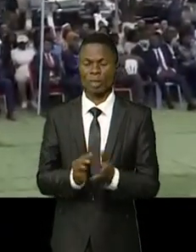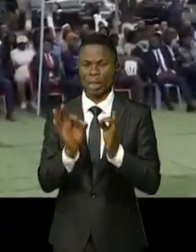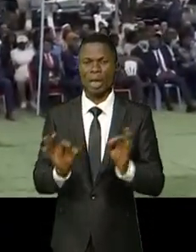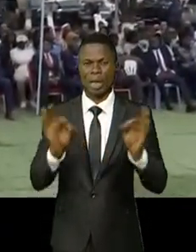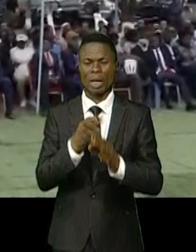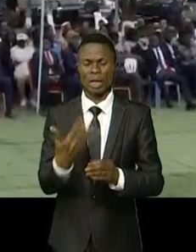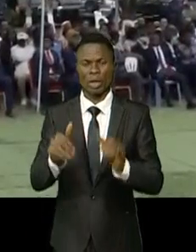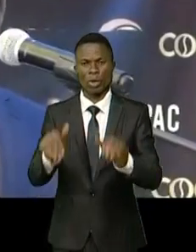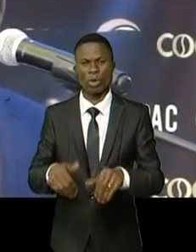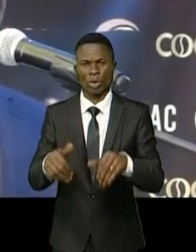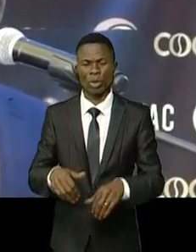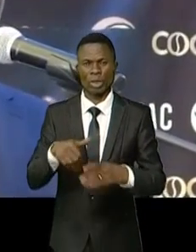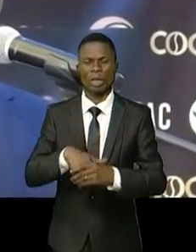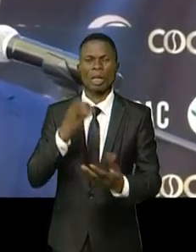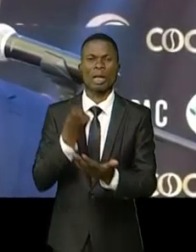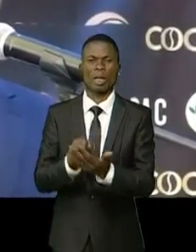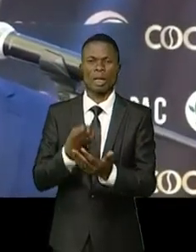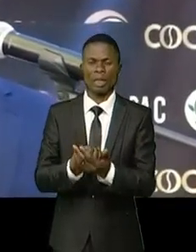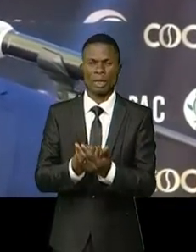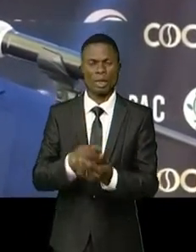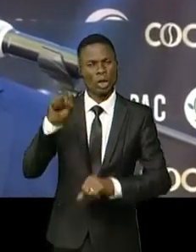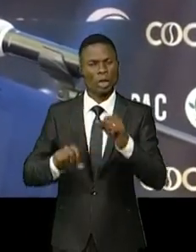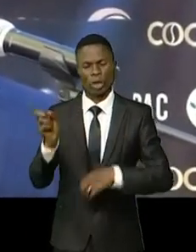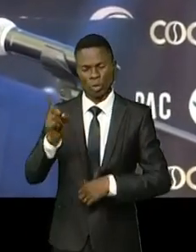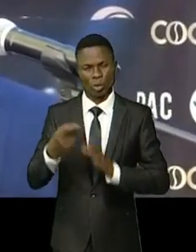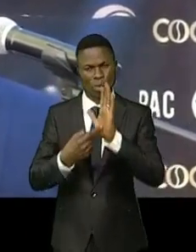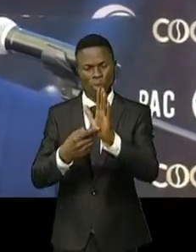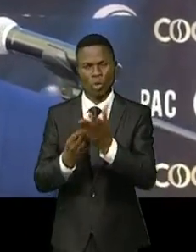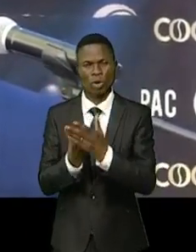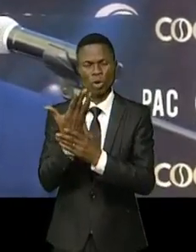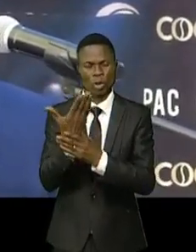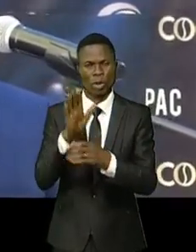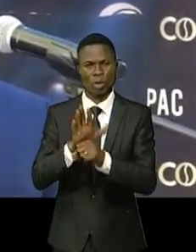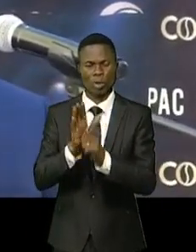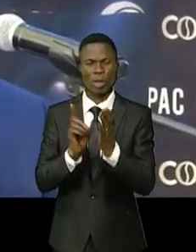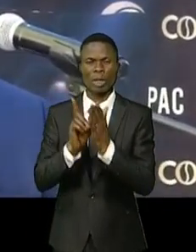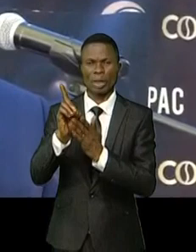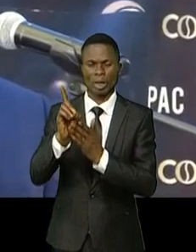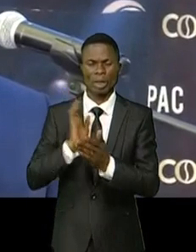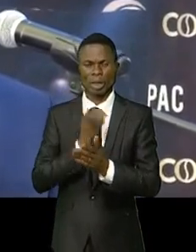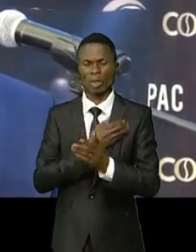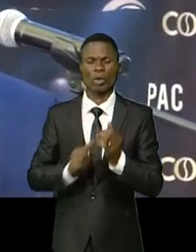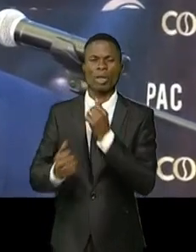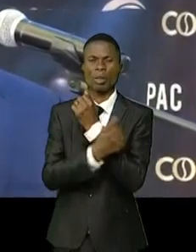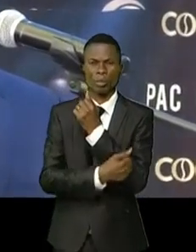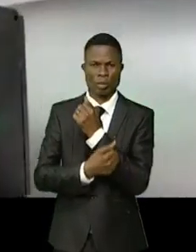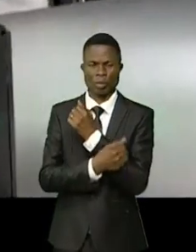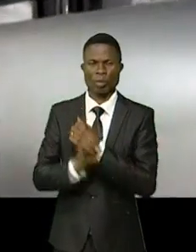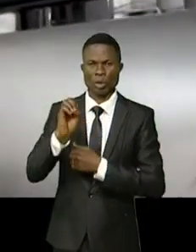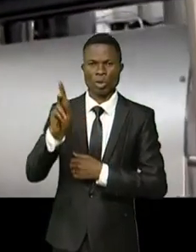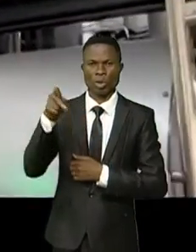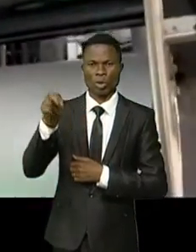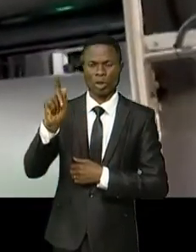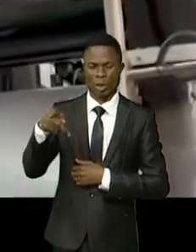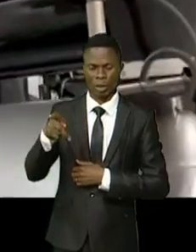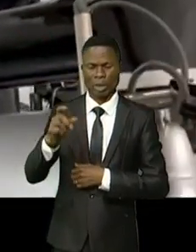produits agricoles dans l'économie n'est plus à démontrer et constitue une source pour le développement de nombreux pays. L'ONAPAC, dans sa